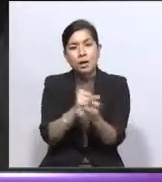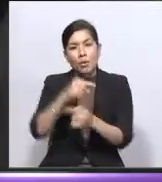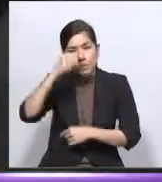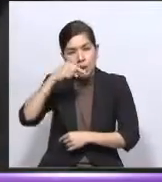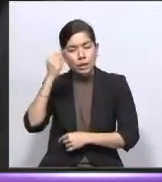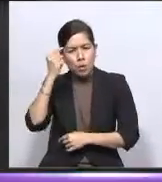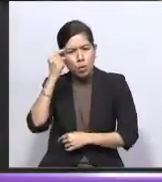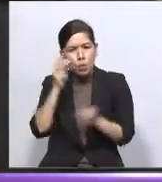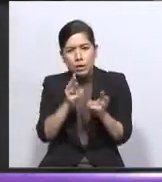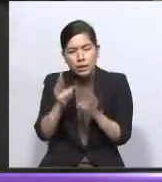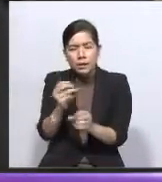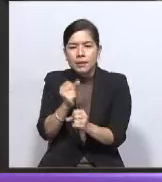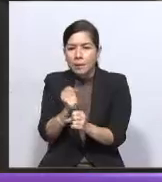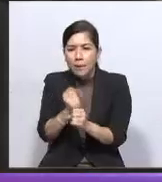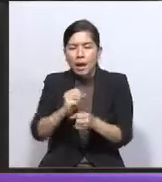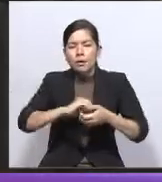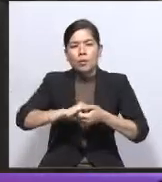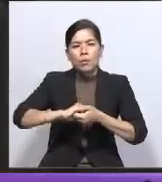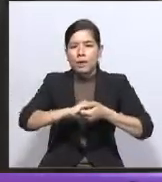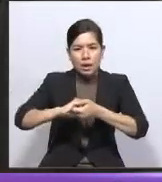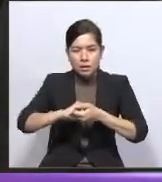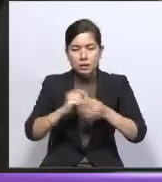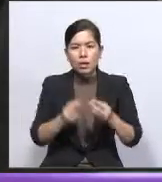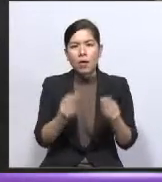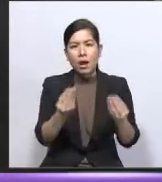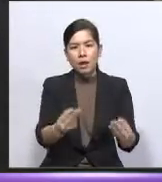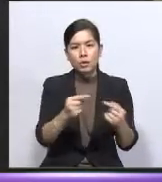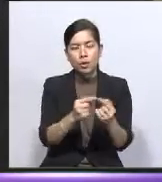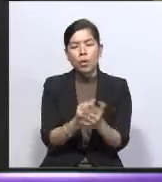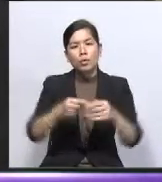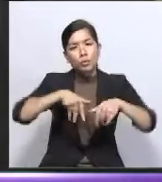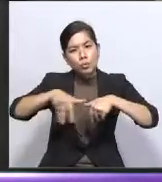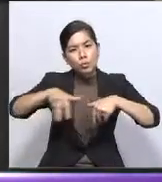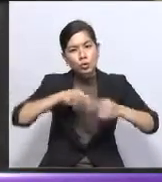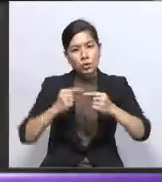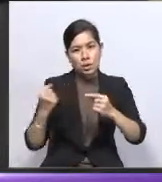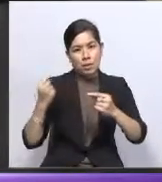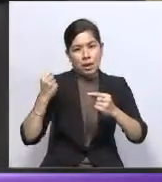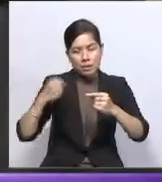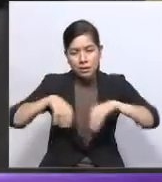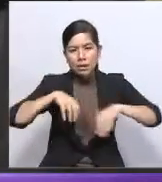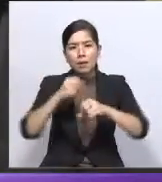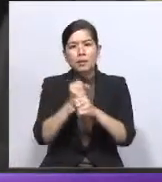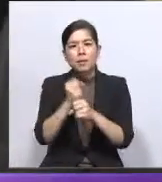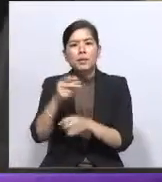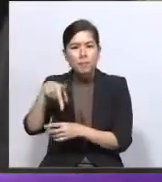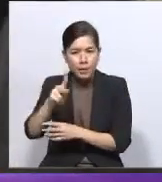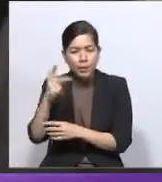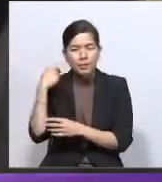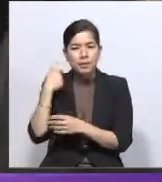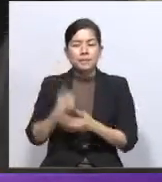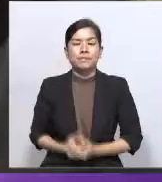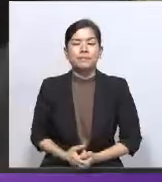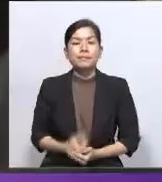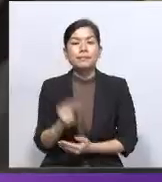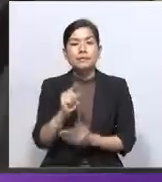จักทำงานร่วมกันนะครับสร้างความเข้มแข็งของชุมชนในการทำสาธารณะประโยชน์ขึ้นร่วมกัน